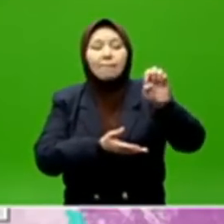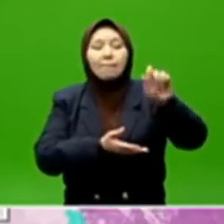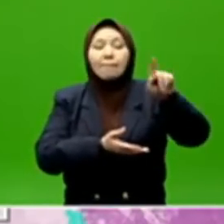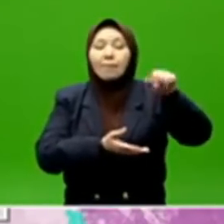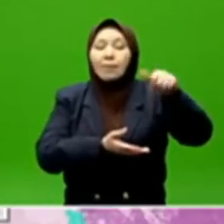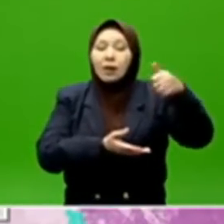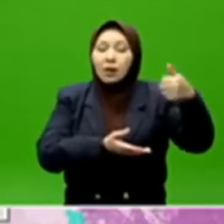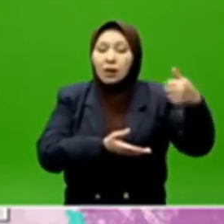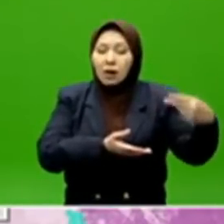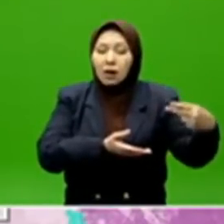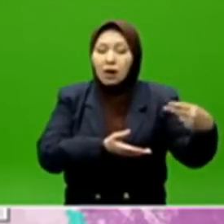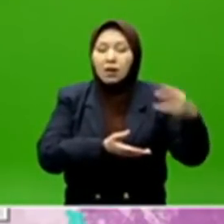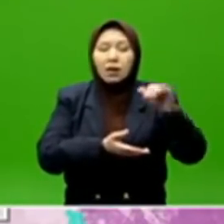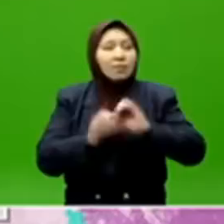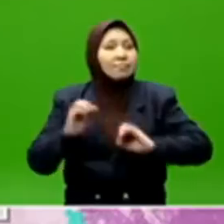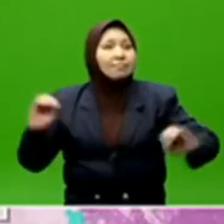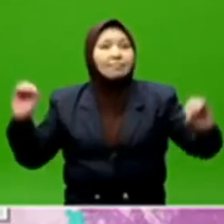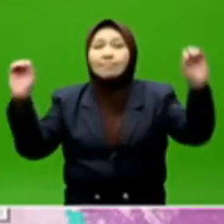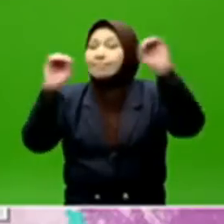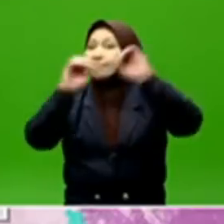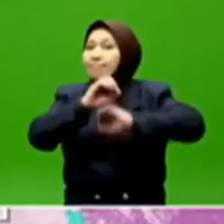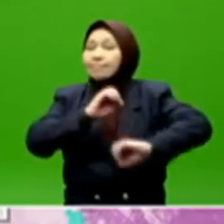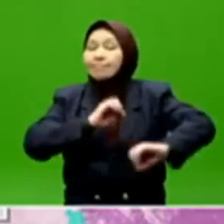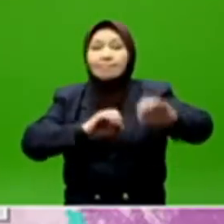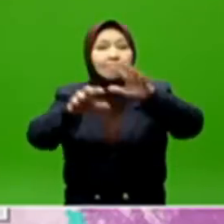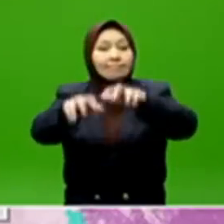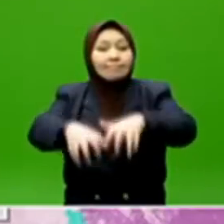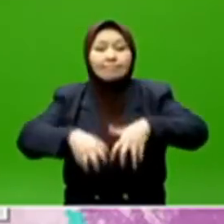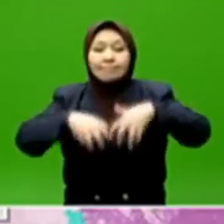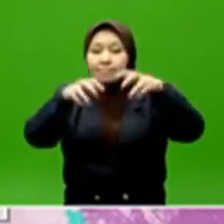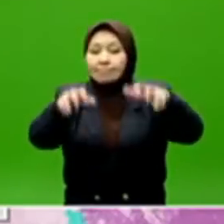'inda baitikal muharram